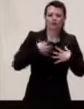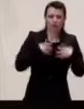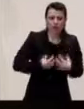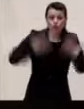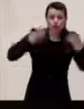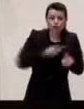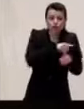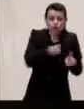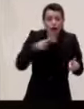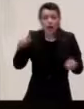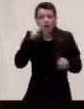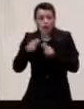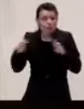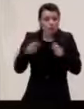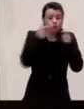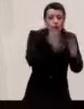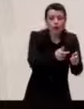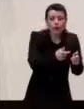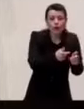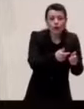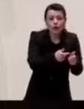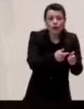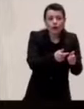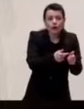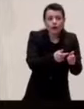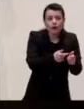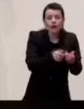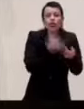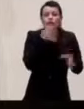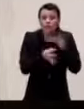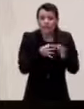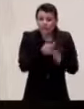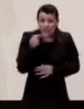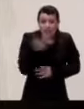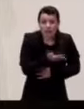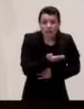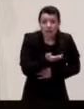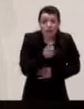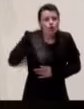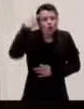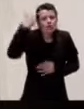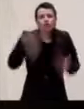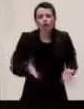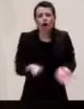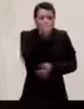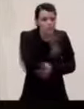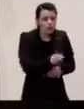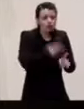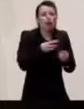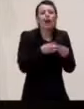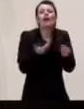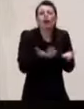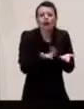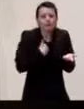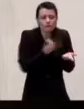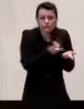totalmente inutile, perché sappiamo che cos'ha questa persona. Questa persona era una persona che infatti noi abbiamo